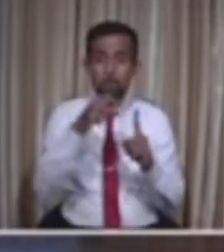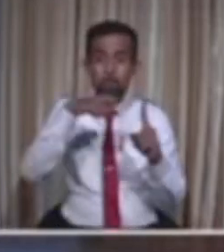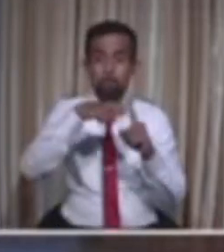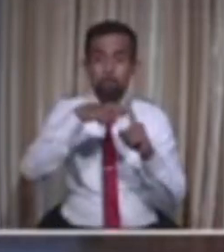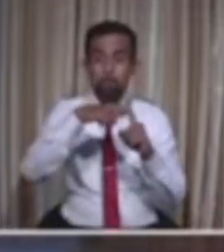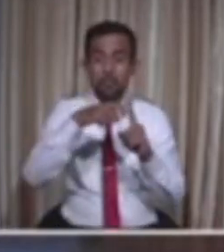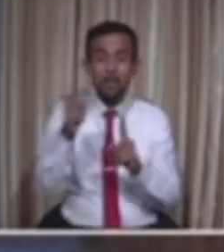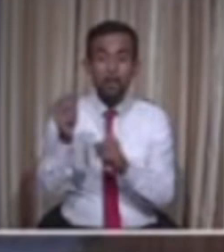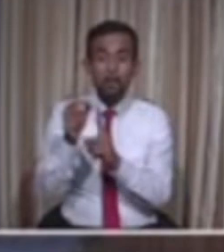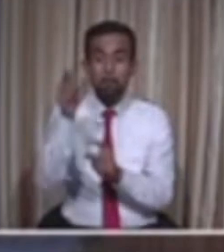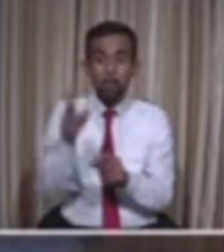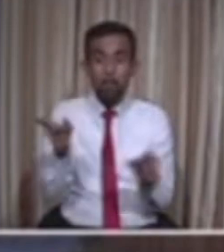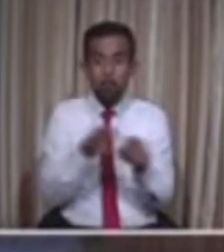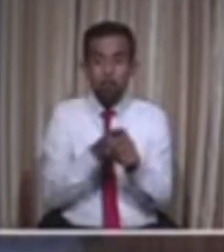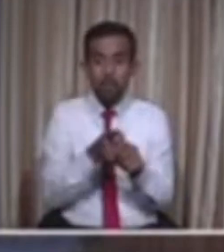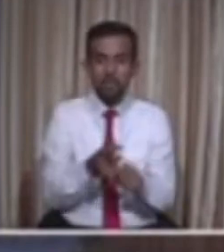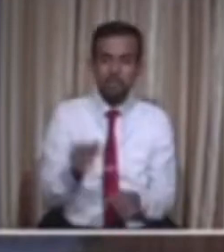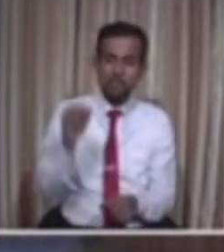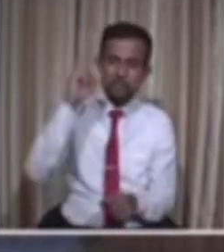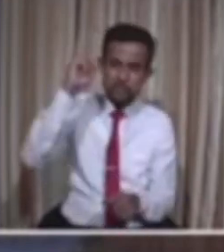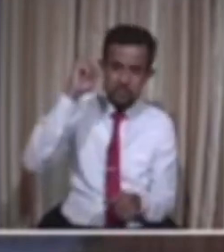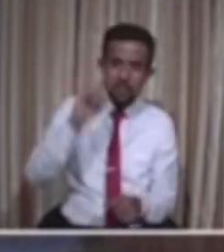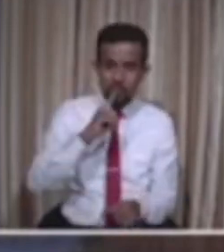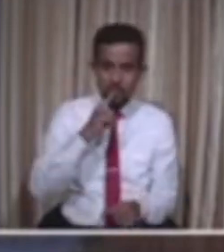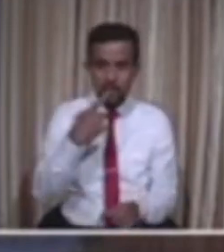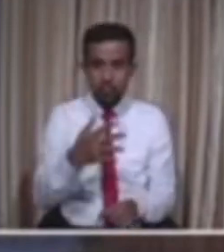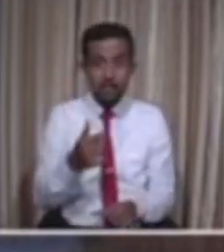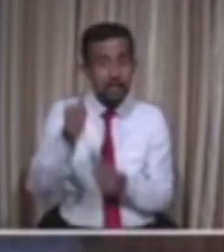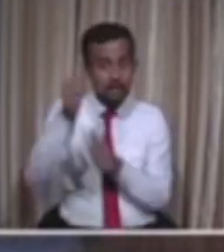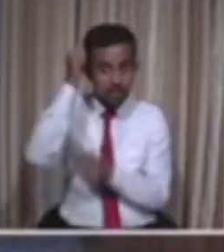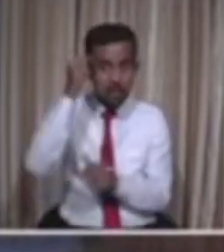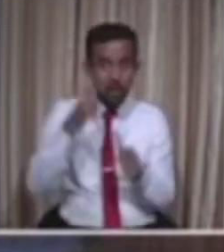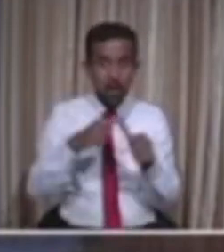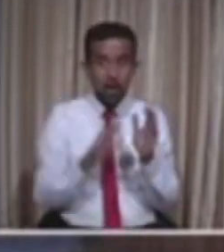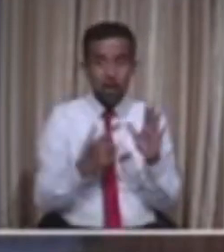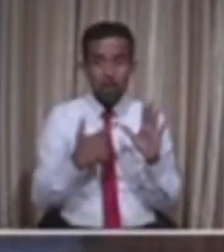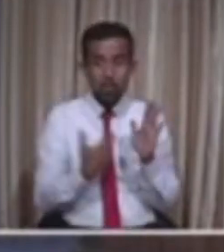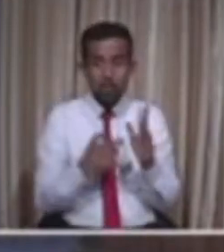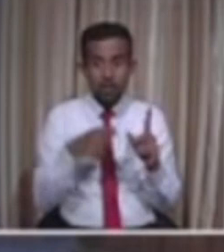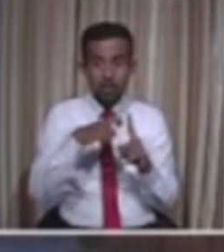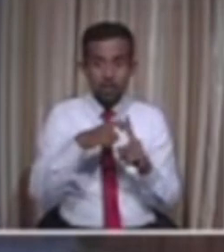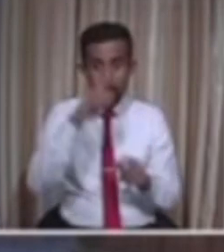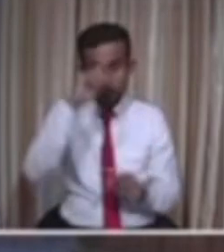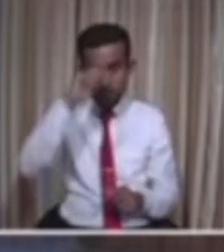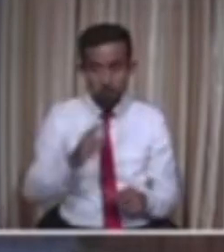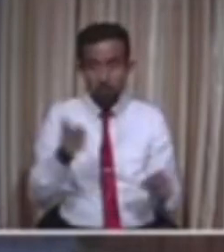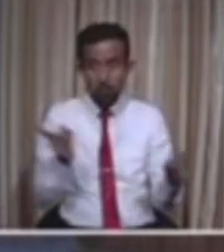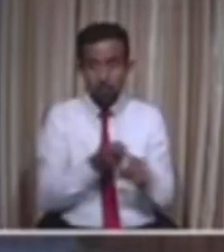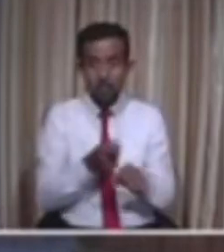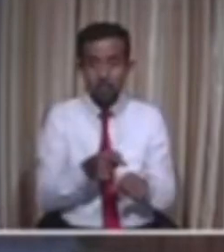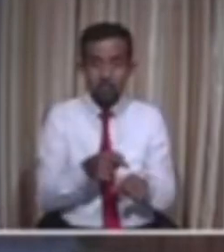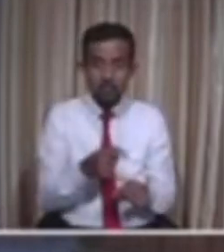මහත්තයා මරනකොට ඒක මහා ම්ලේච්ඡ ක්‍රියාවක් කියලා හැබැයි එදා ඒ අමරකීර්ති අපේ අතුගෝරල මන්ත්‍රීතුමාව ඝාතනය කරන